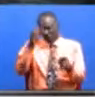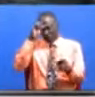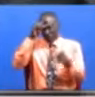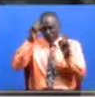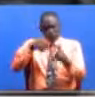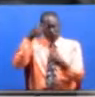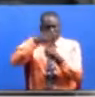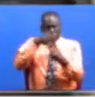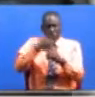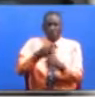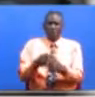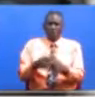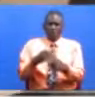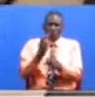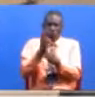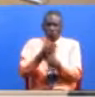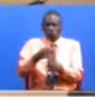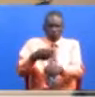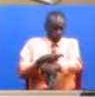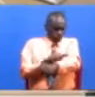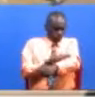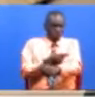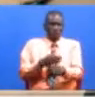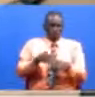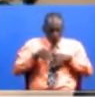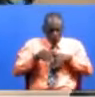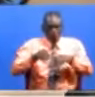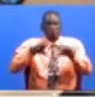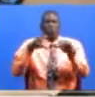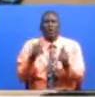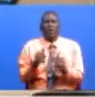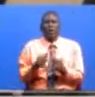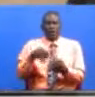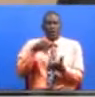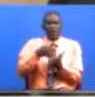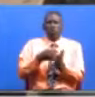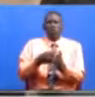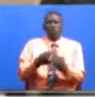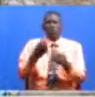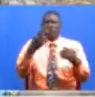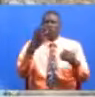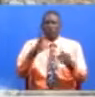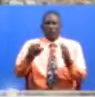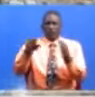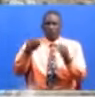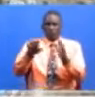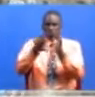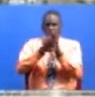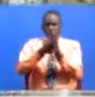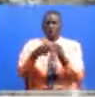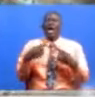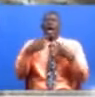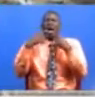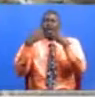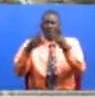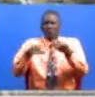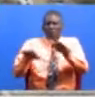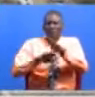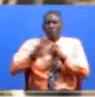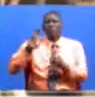na matumizi ya dawa za kulevya kufuatiliwa kikamilifu ikiwemo sheria 25 zilizotangazwa na naibu rais